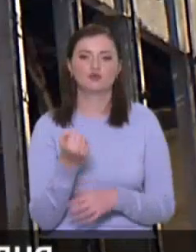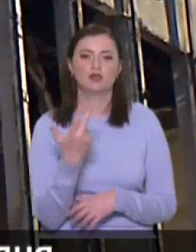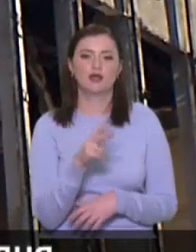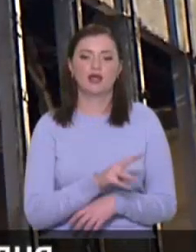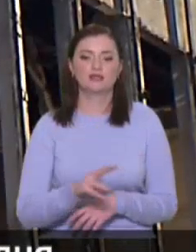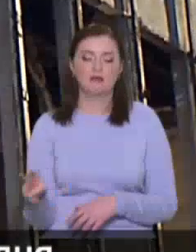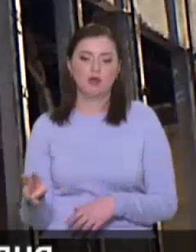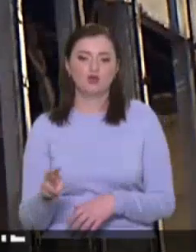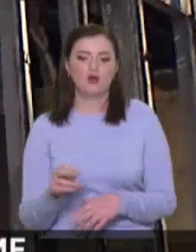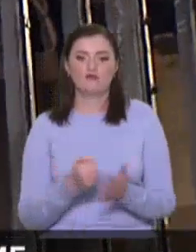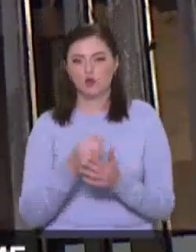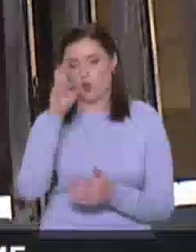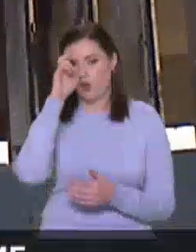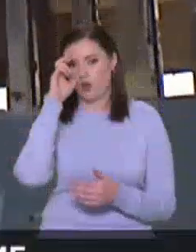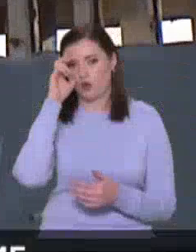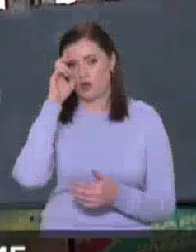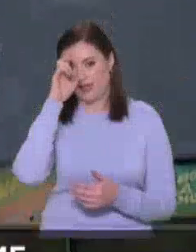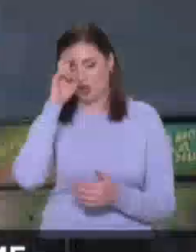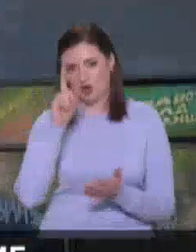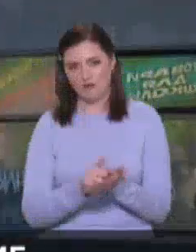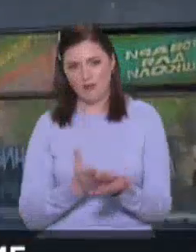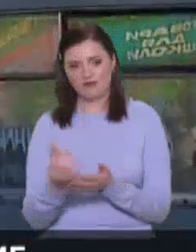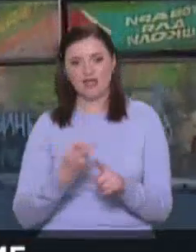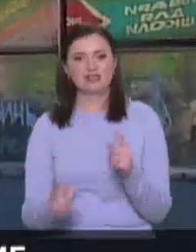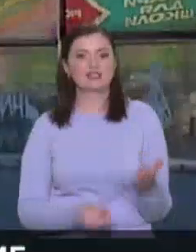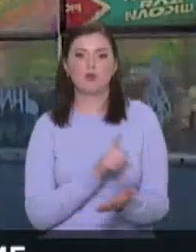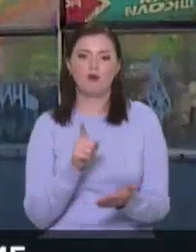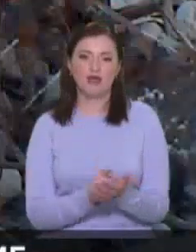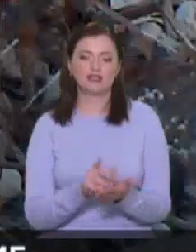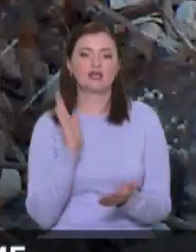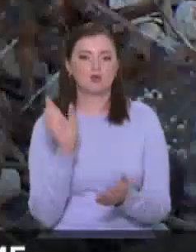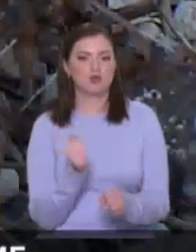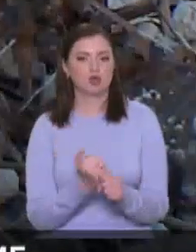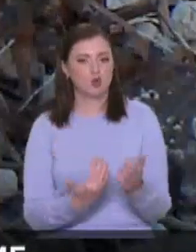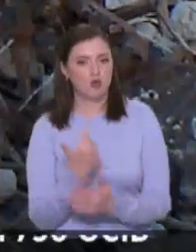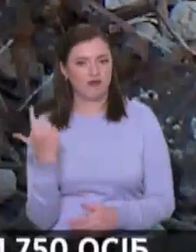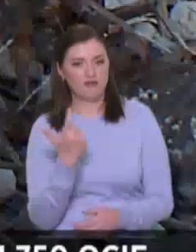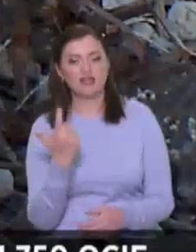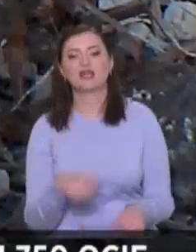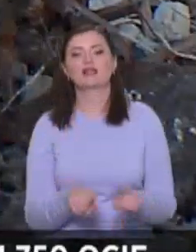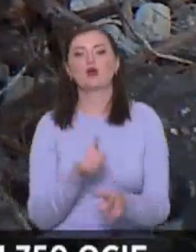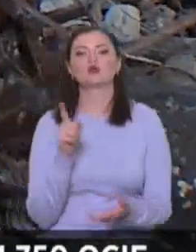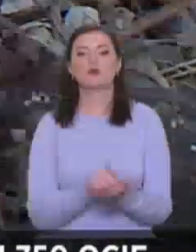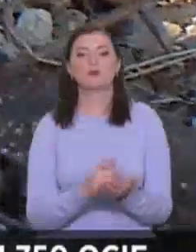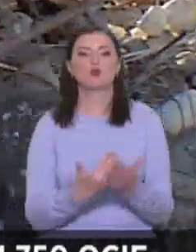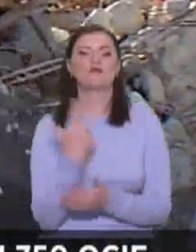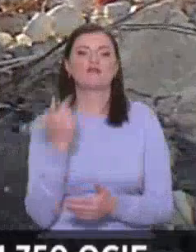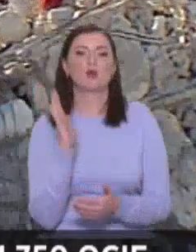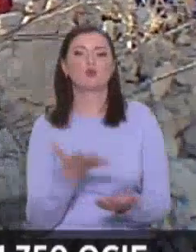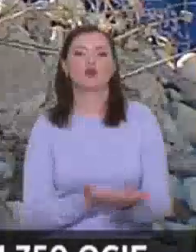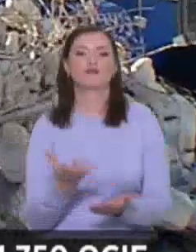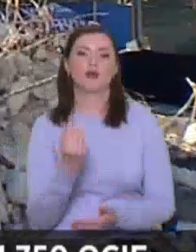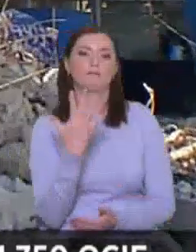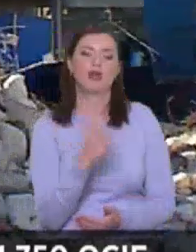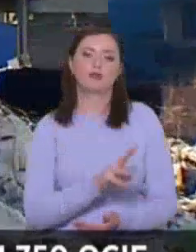мільйонів в державі має сплатити, і це зобов'язаний буде зробити новий власник. Також зобов'язаний новий власник буде виплатити